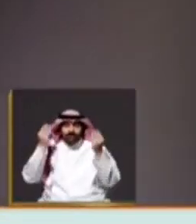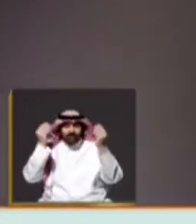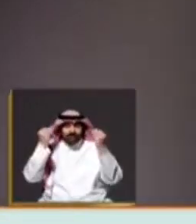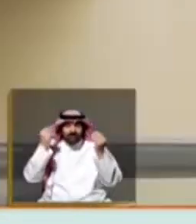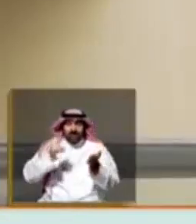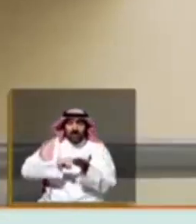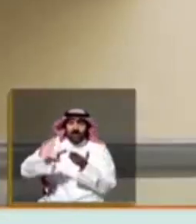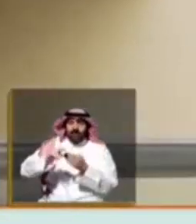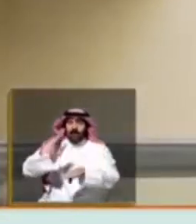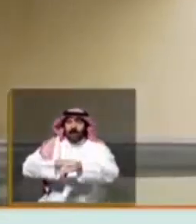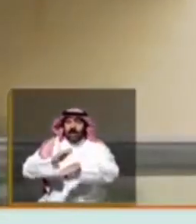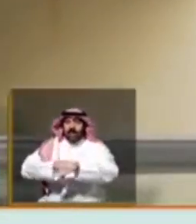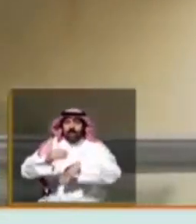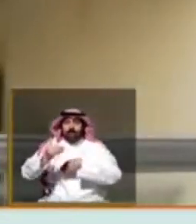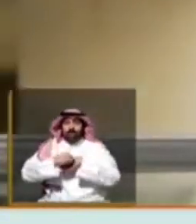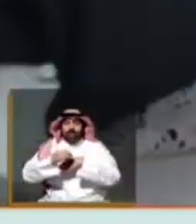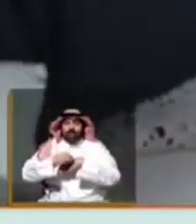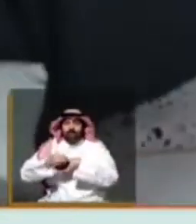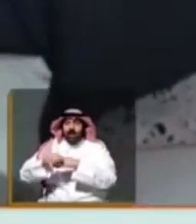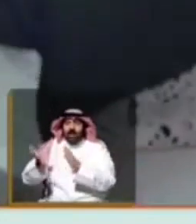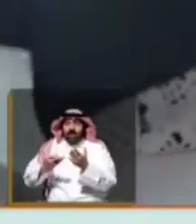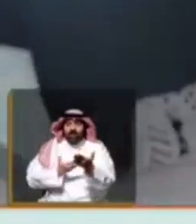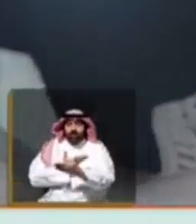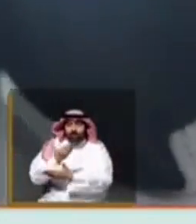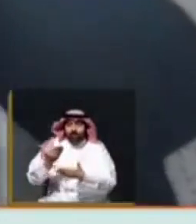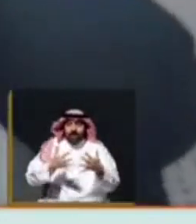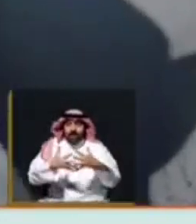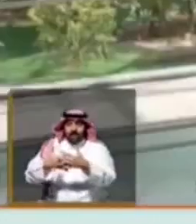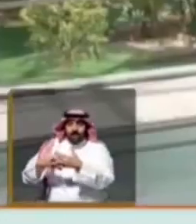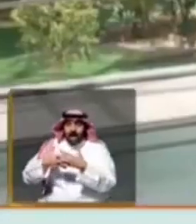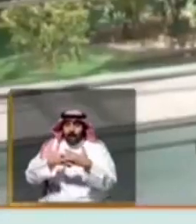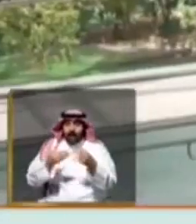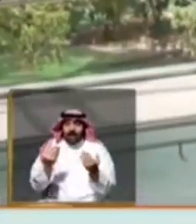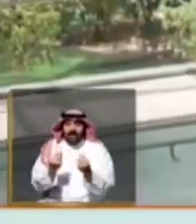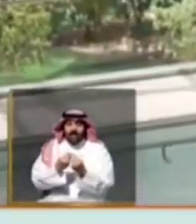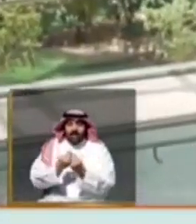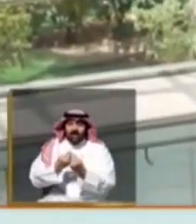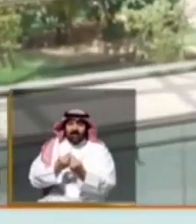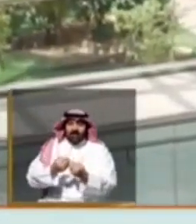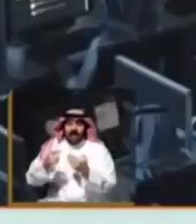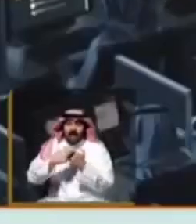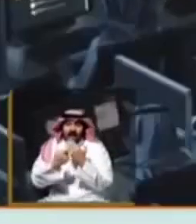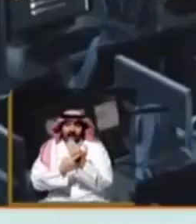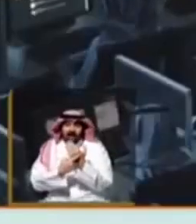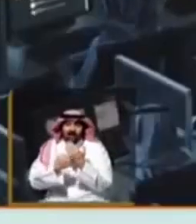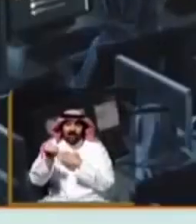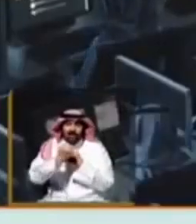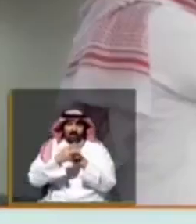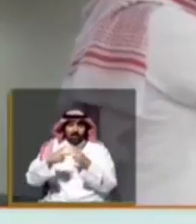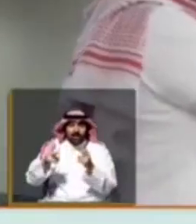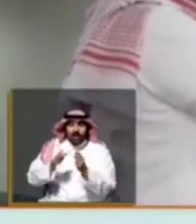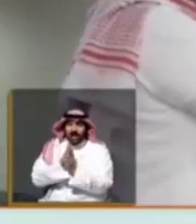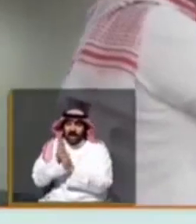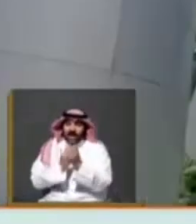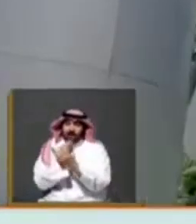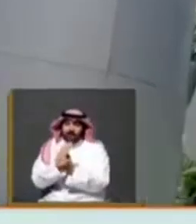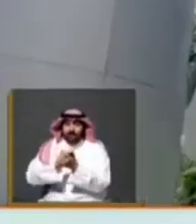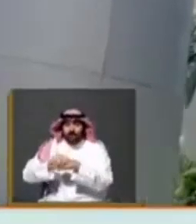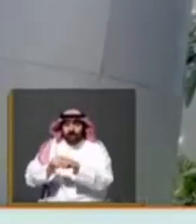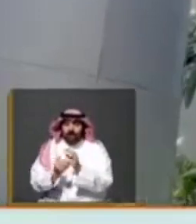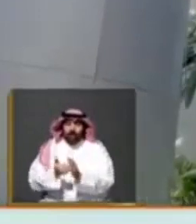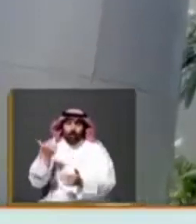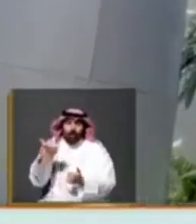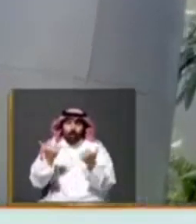على نصائح وإرشادات للتعامل مع كورونا ومنع انتشاره ومحاربة الشائعات عن كورونا وأهمية غسل اليدين بالماء